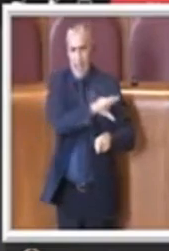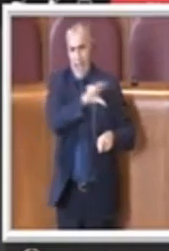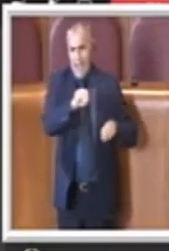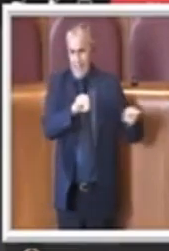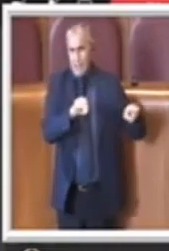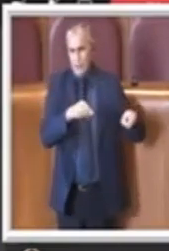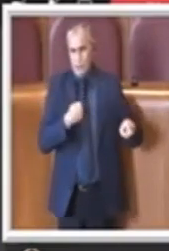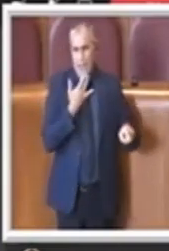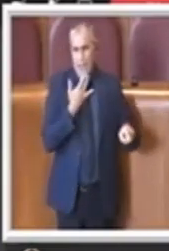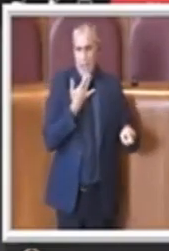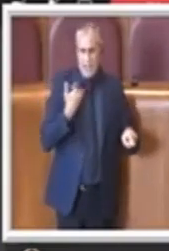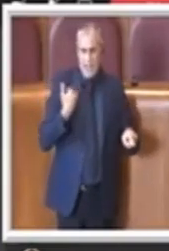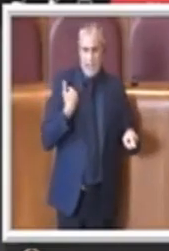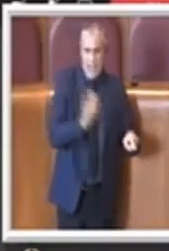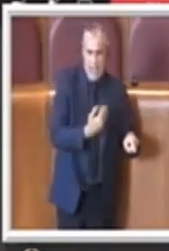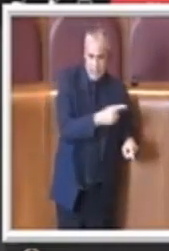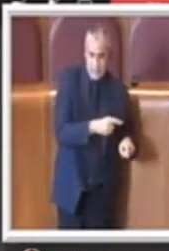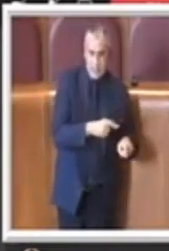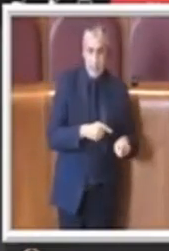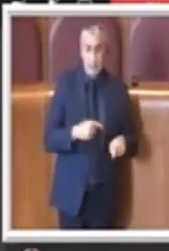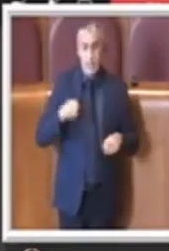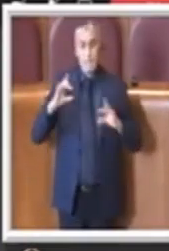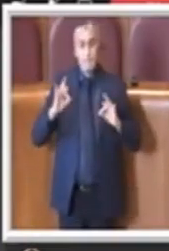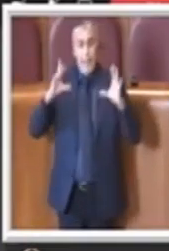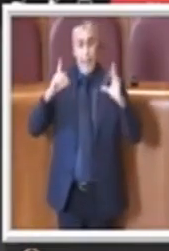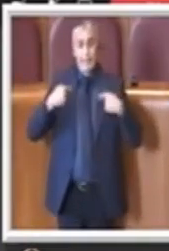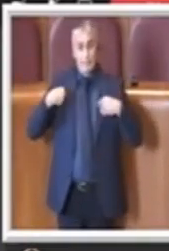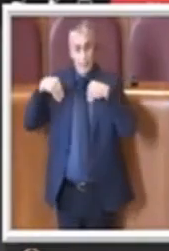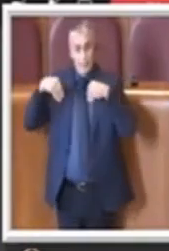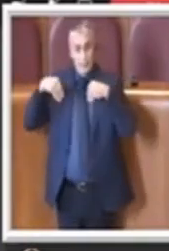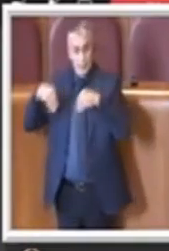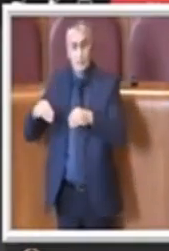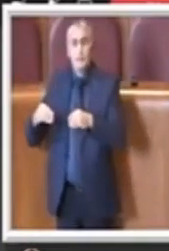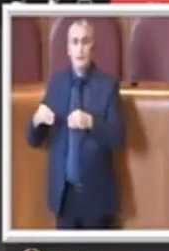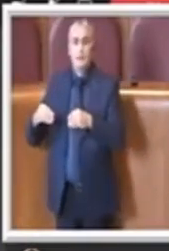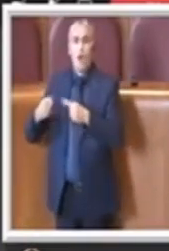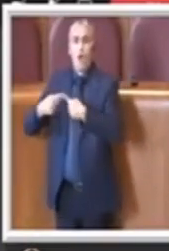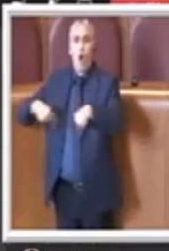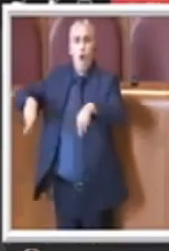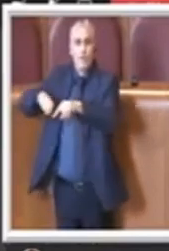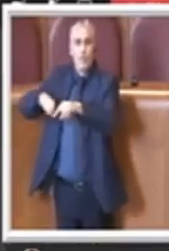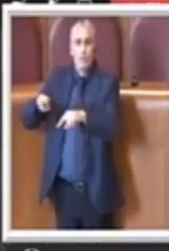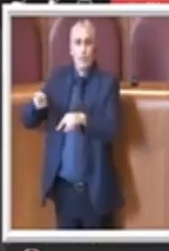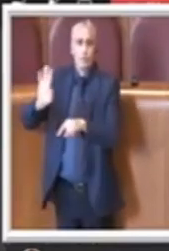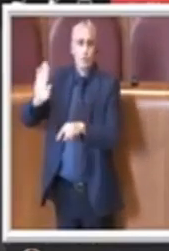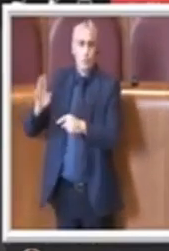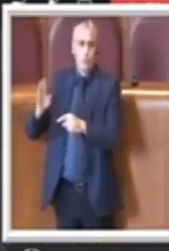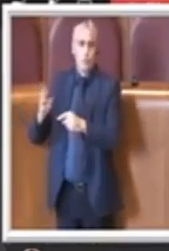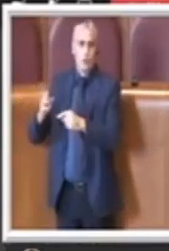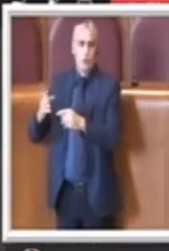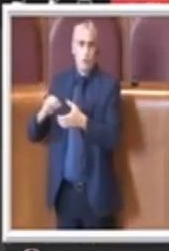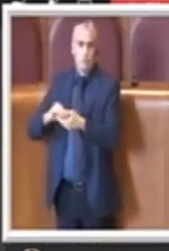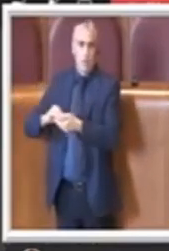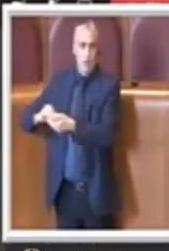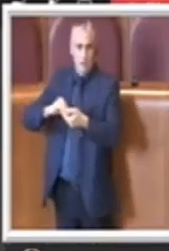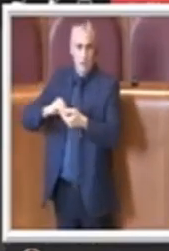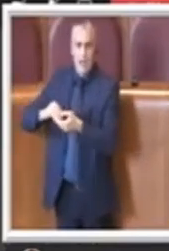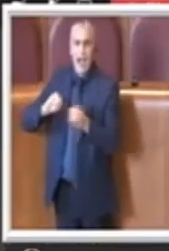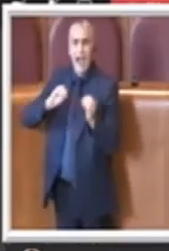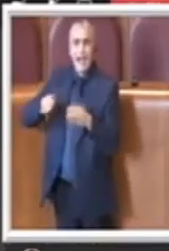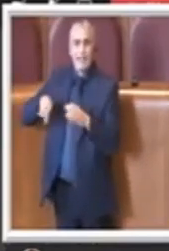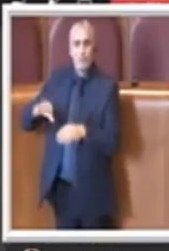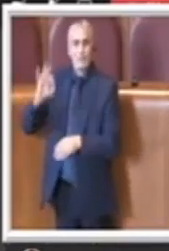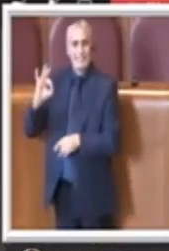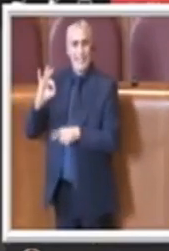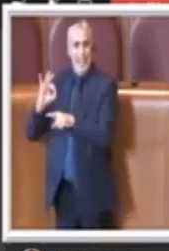mio stamattina ho partecipato anche al convegno organizzato dai rifiuti zero e devo dire che